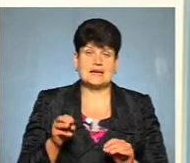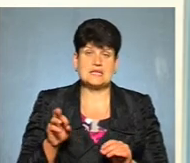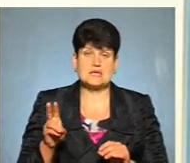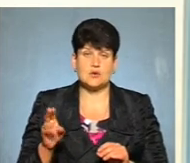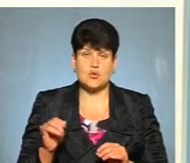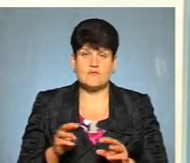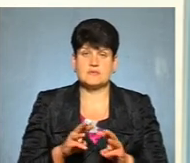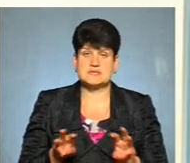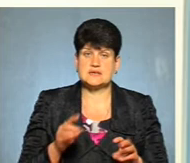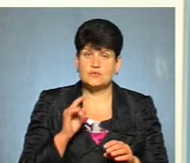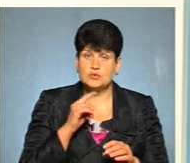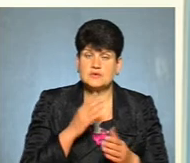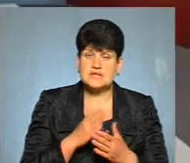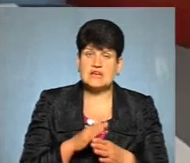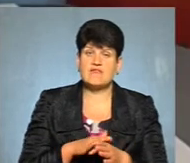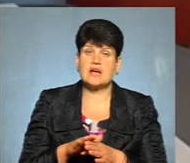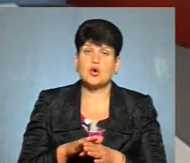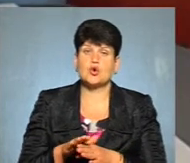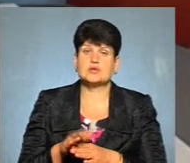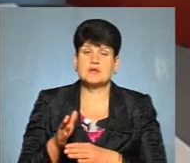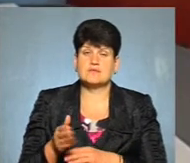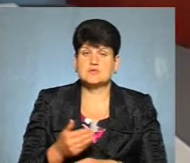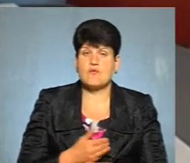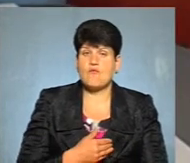Міністерство економіки є виконавцями. Воля